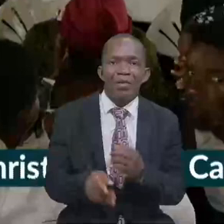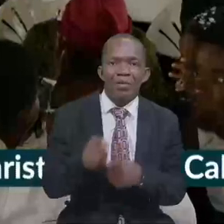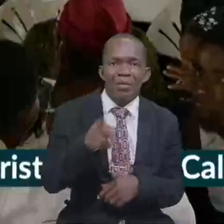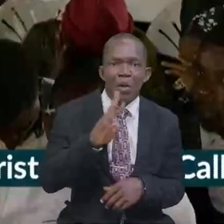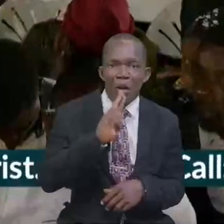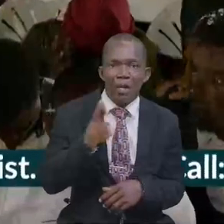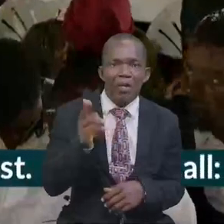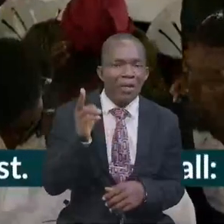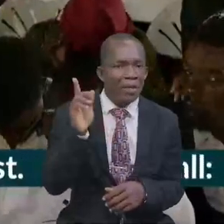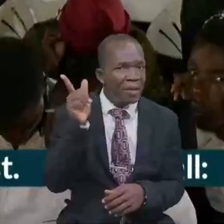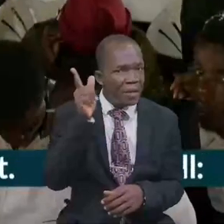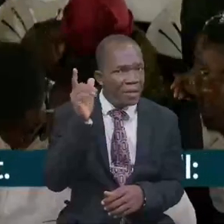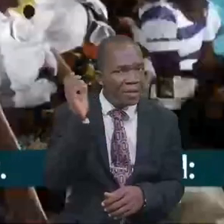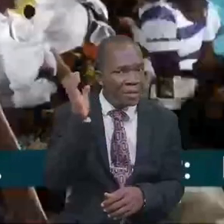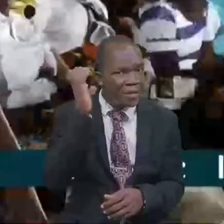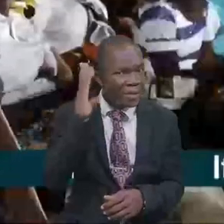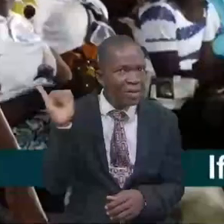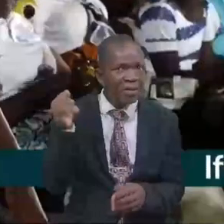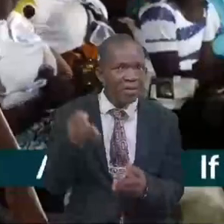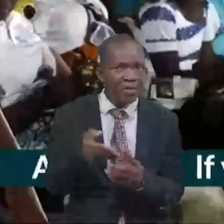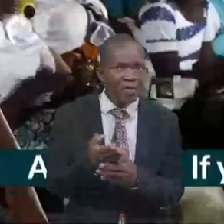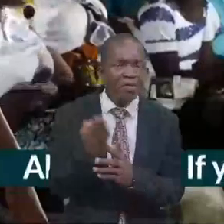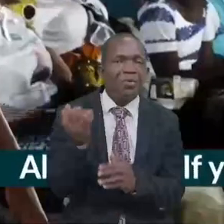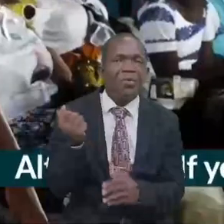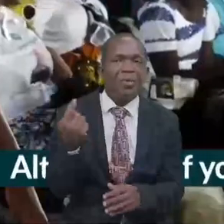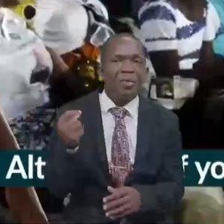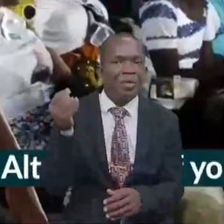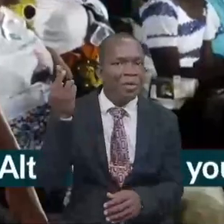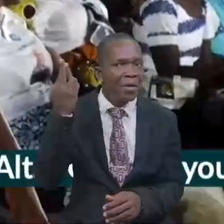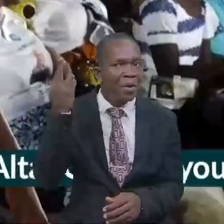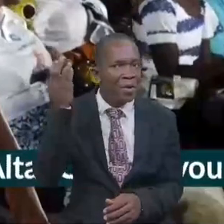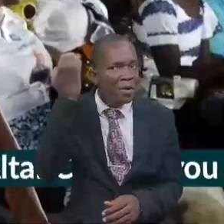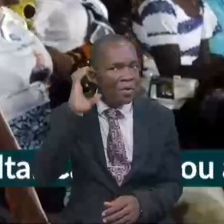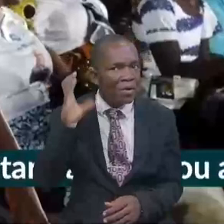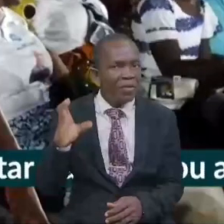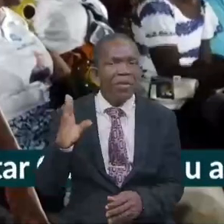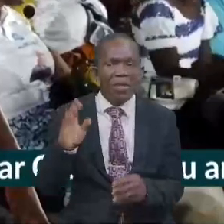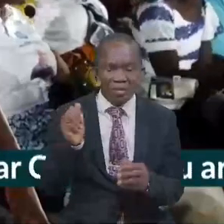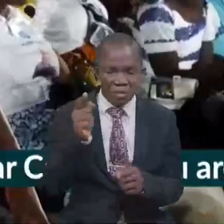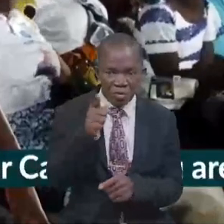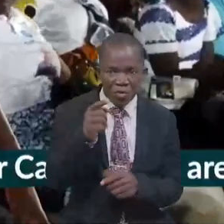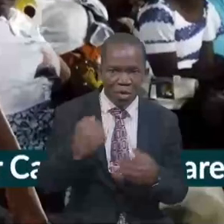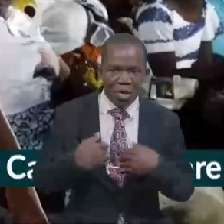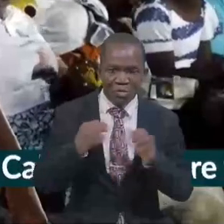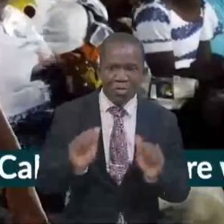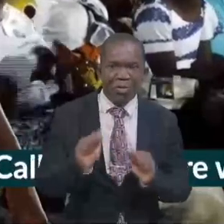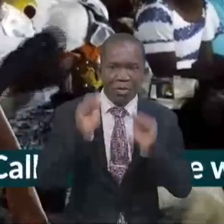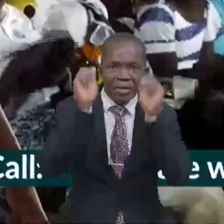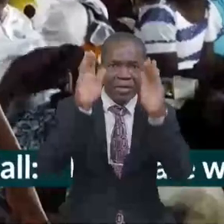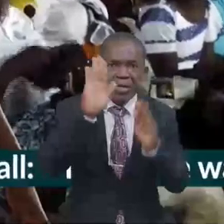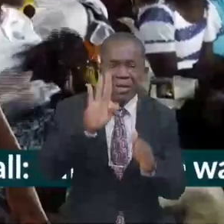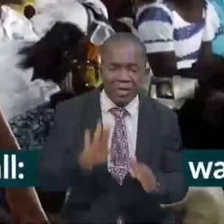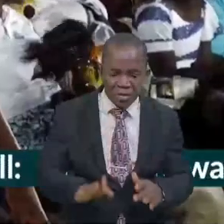Mais si vous êtes à la radio ou sur une chaîne de télévision locale et vous avez donné votre vie à Christ, il y a des